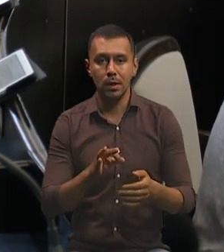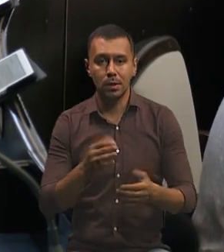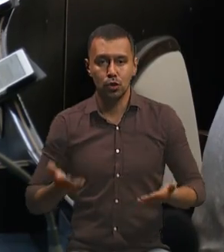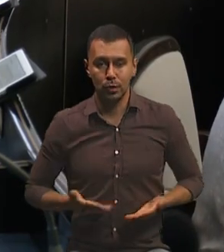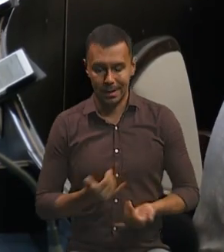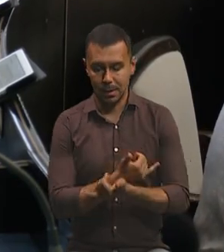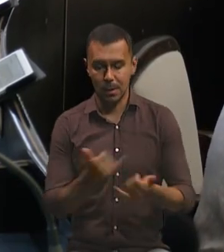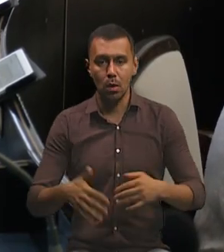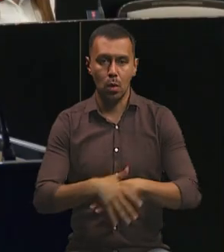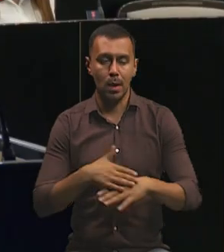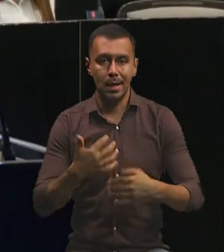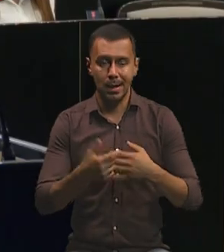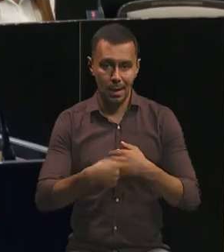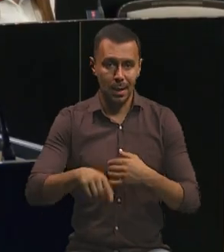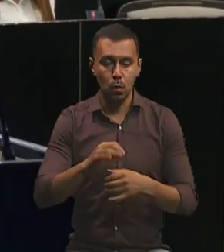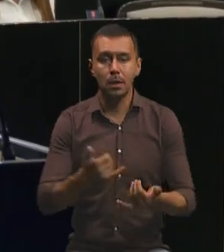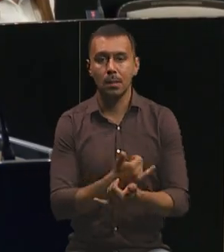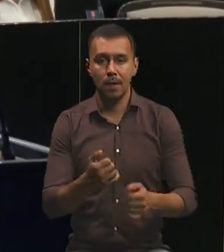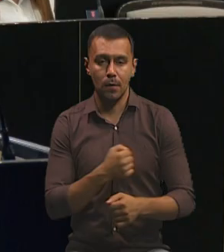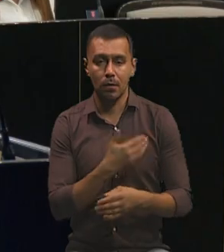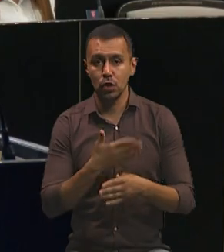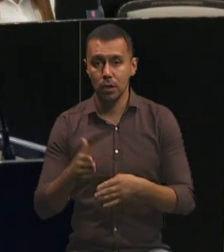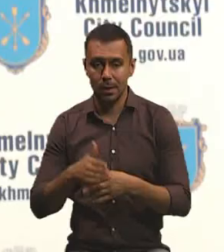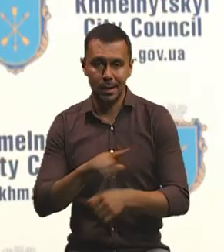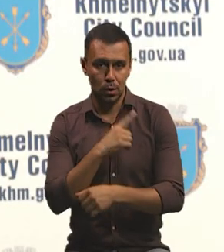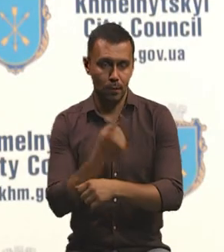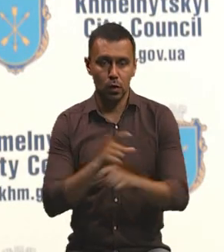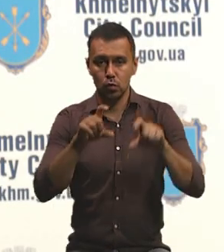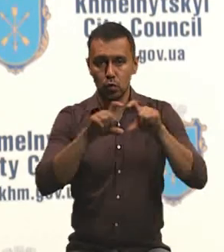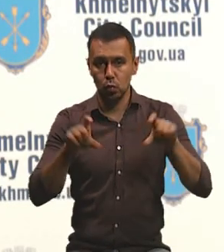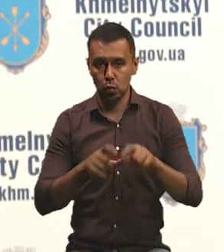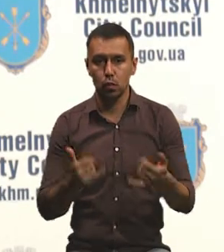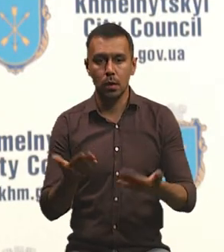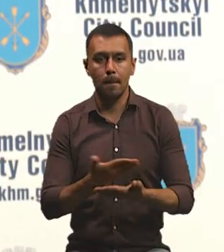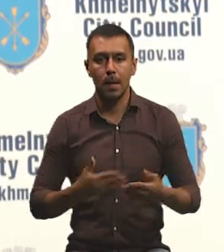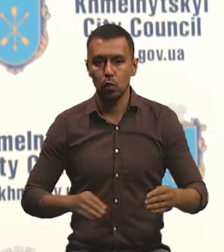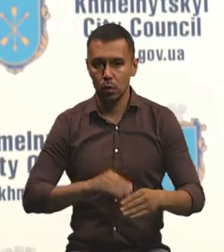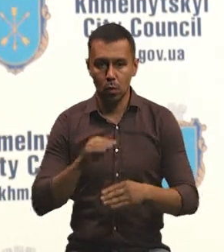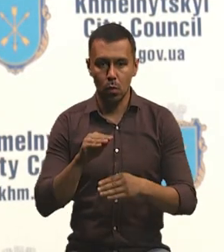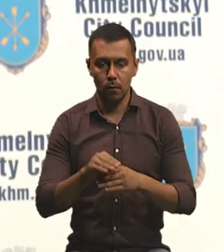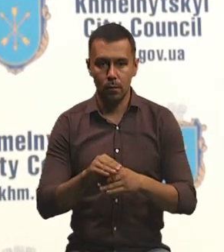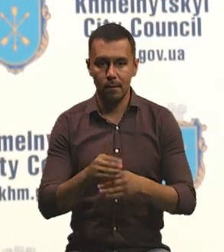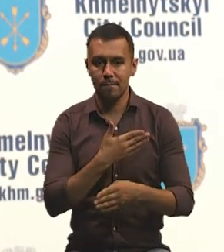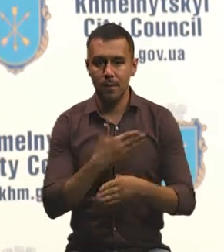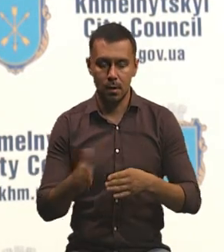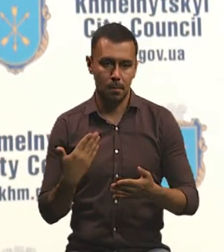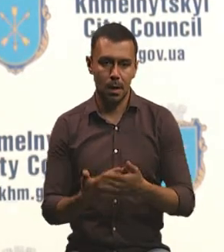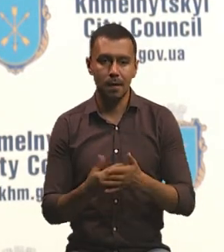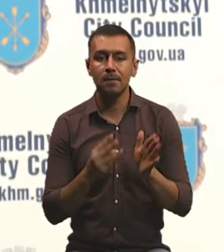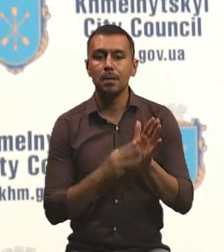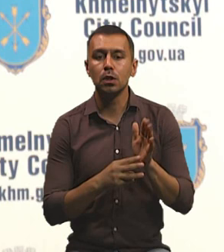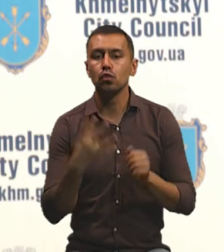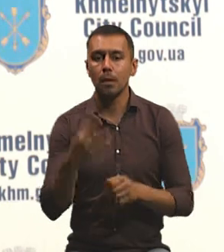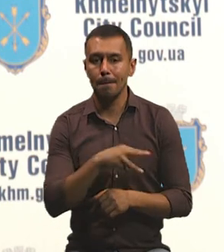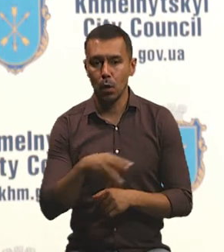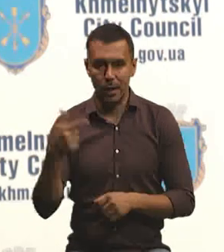життєзабезпечення громади. Серед них – про забезпечення військових частин і силових структур. Сьогодні ми додатково виділили майже